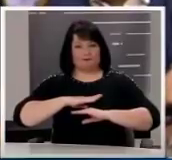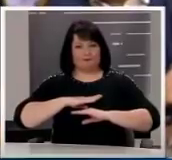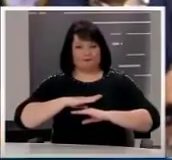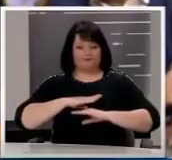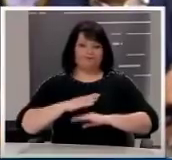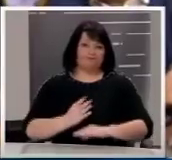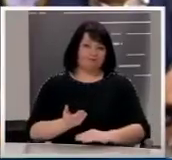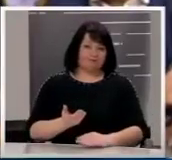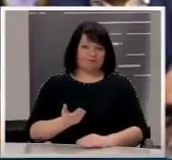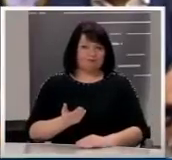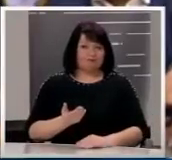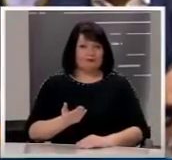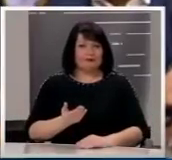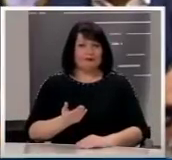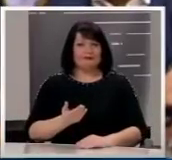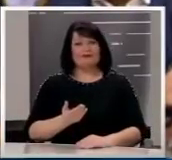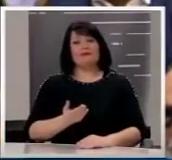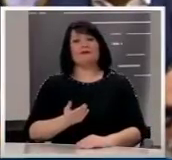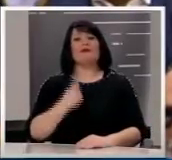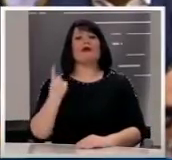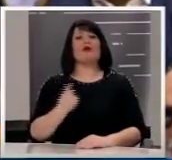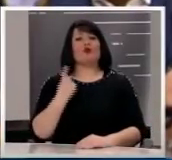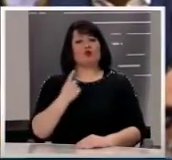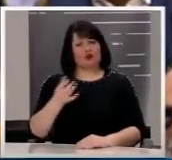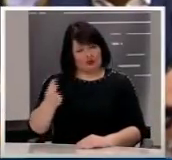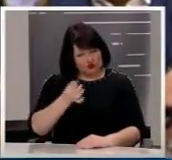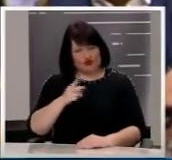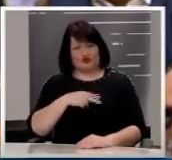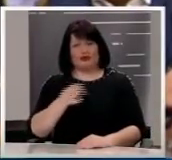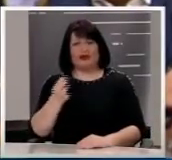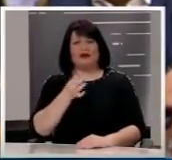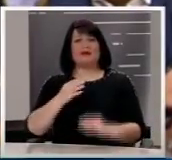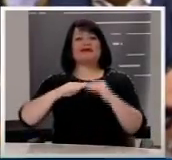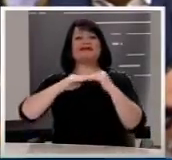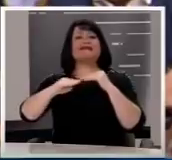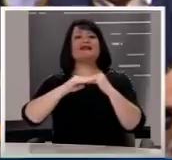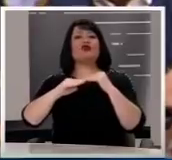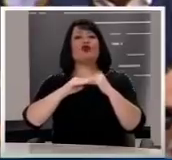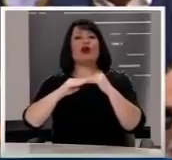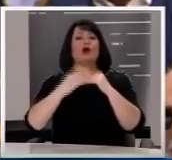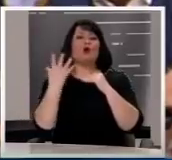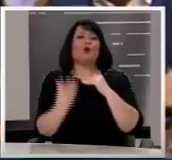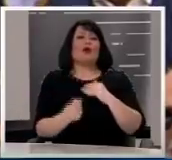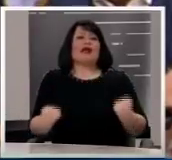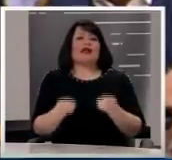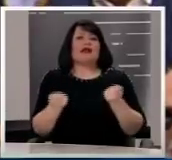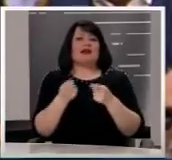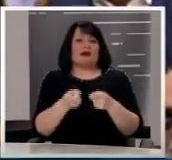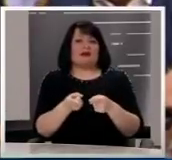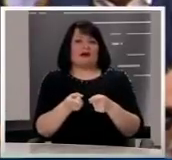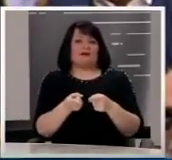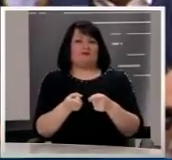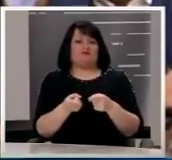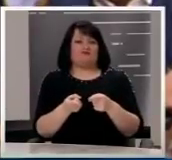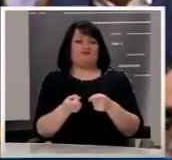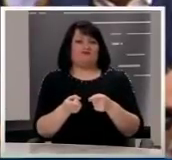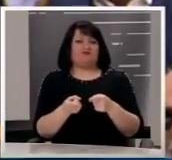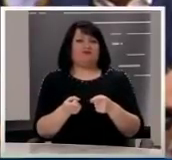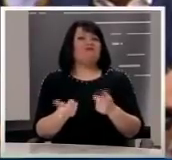οι οποίοι σε ένα σύνηθες, ορθώς το είπατε, μεθοριακό επεισόδιο, βρέθησαν